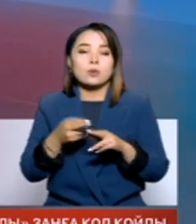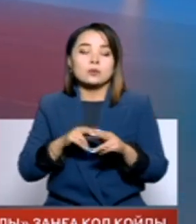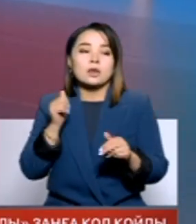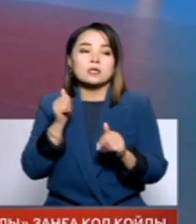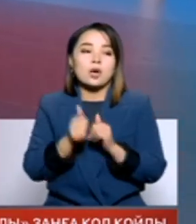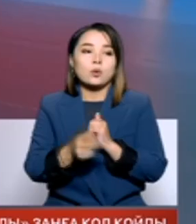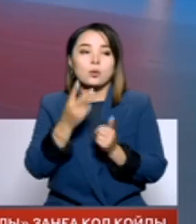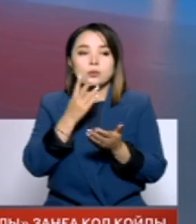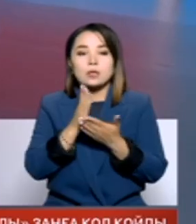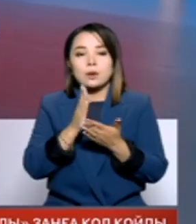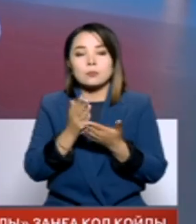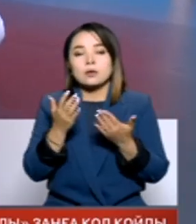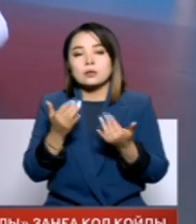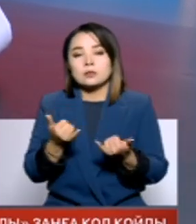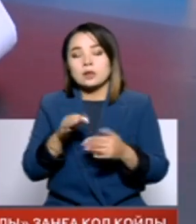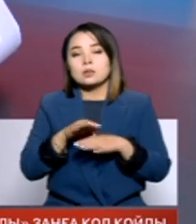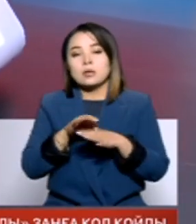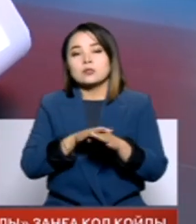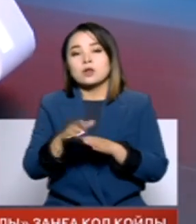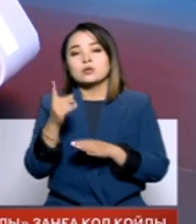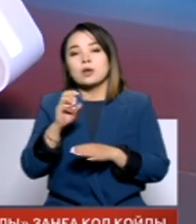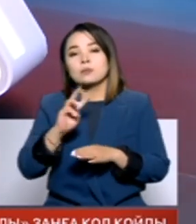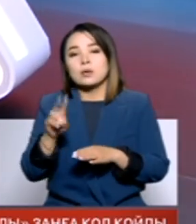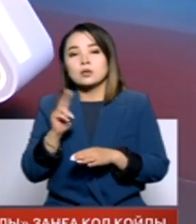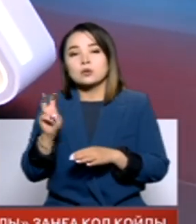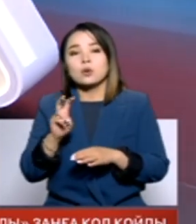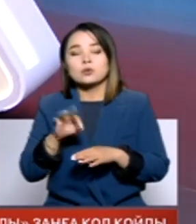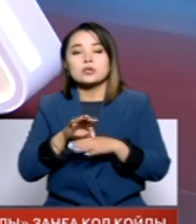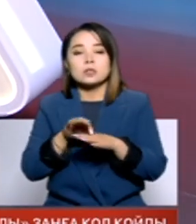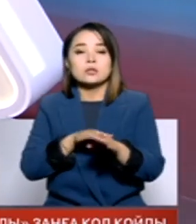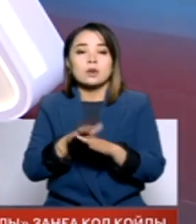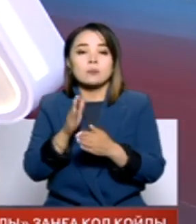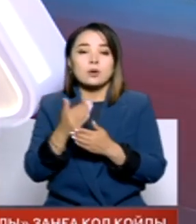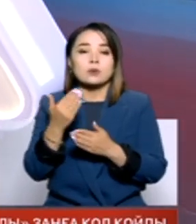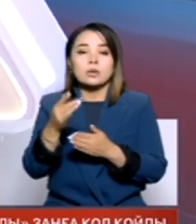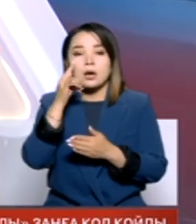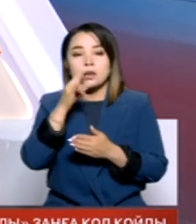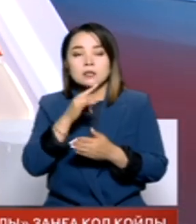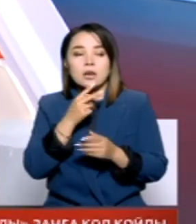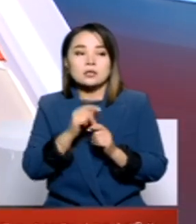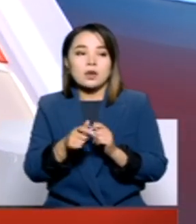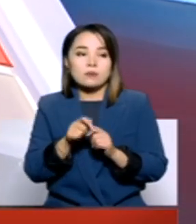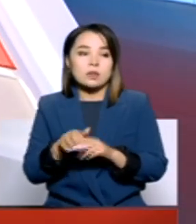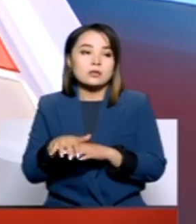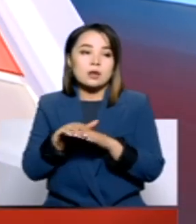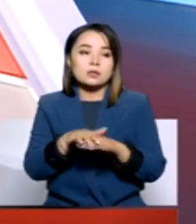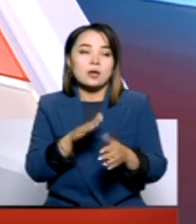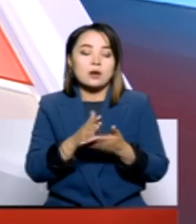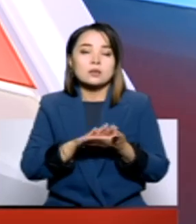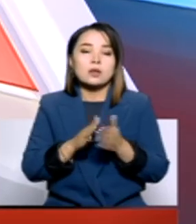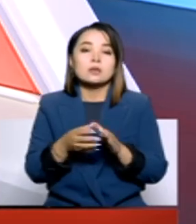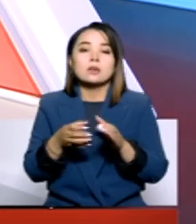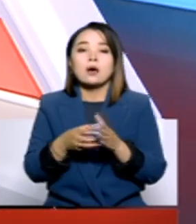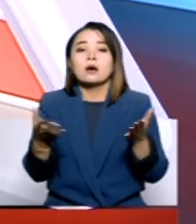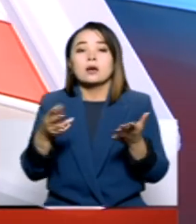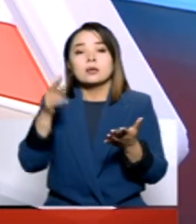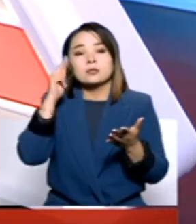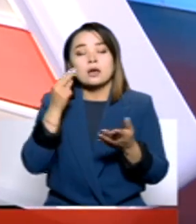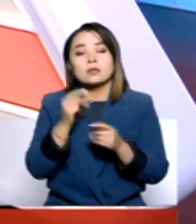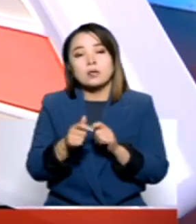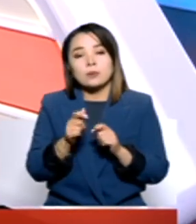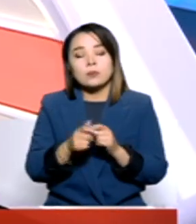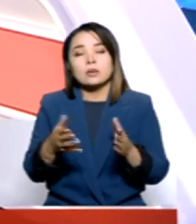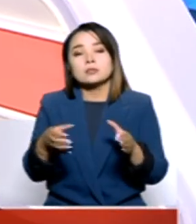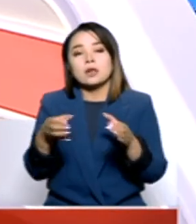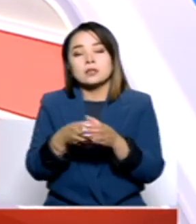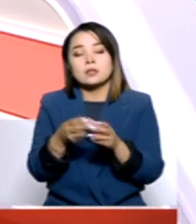рекорд көрсеткіш. Ендігі меже оны 100 миллиард долларға жеткізу. Сонымен Қазақстанның инвестициялық әлеуеті қандай? Қытайлық инвесторлар қай